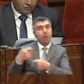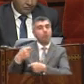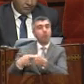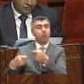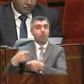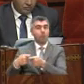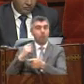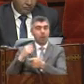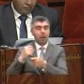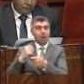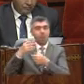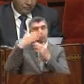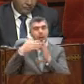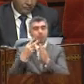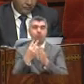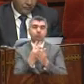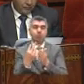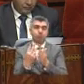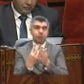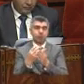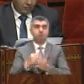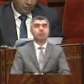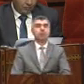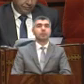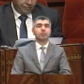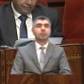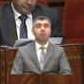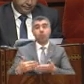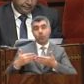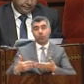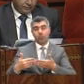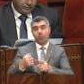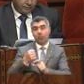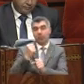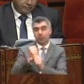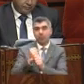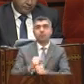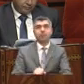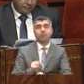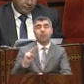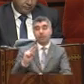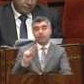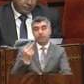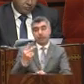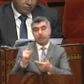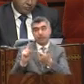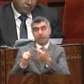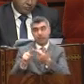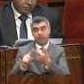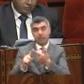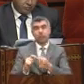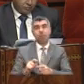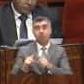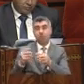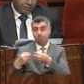ولصالح المستهلك المغربي، حلول مغربية محضة، واليوم كنشتغلوا عليها. ثانيا كنشتغلوا ماشي على البيع،